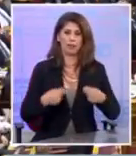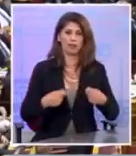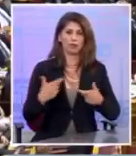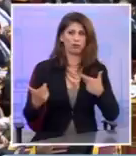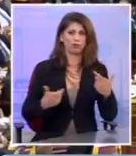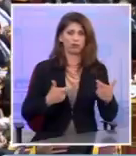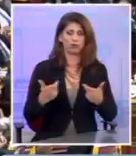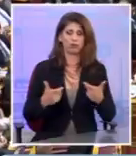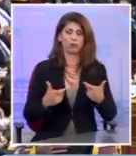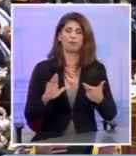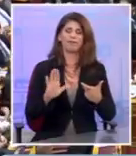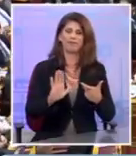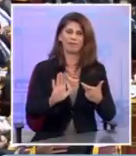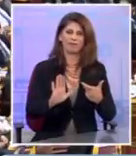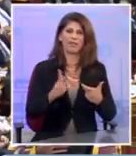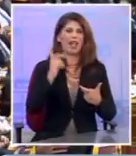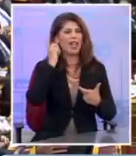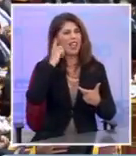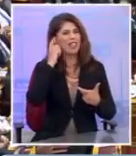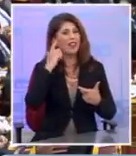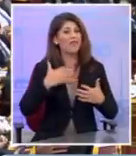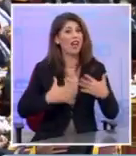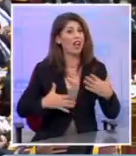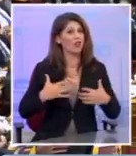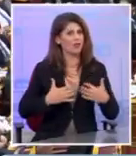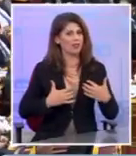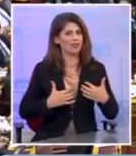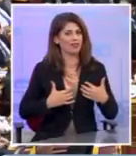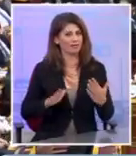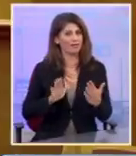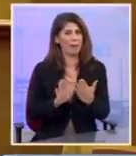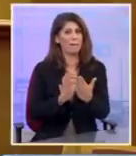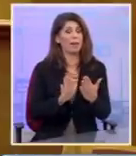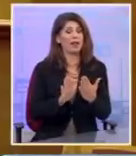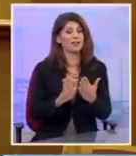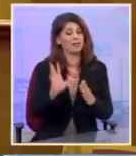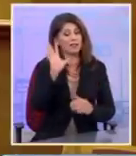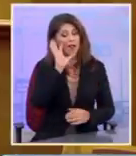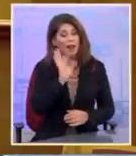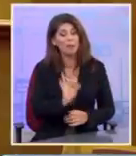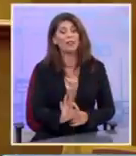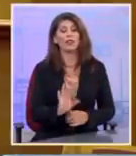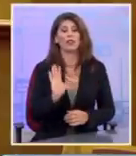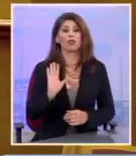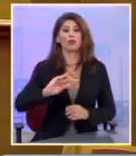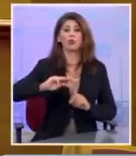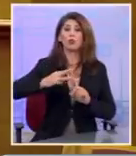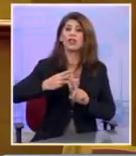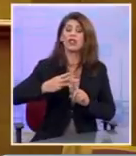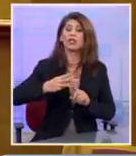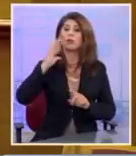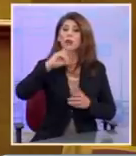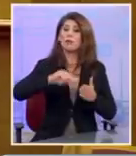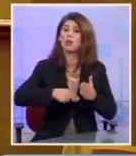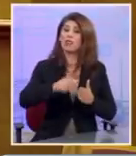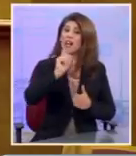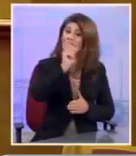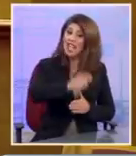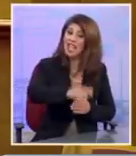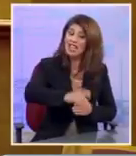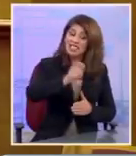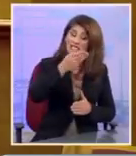Καταλαβαίνω την αγωνία σας, κύριοι συνάδελφοι του ΣΥΡΙΖΑ. Βρίσκεστε μπροστά στην πραγματικότητα του τρίτου μνημονίου που εσείς οι